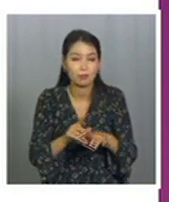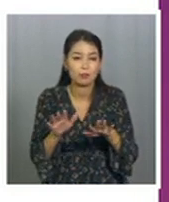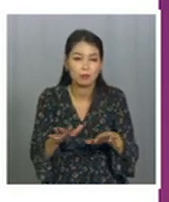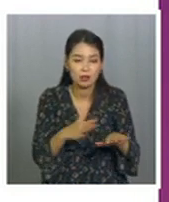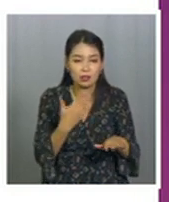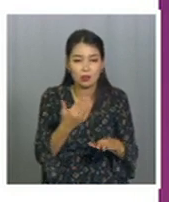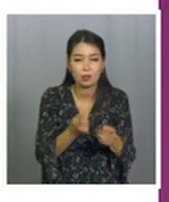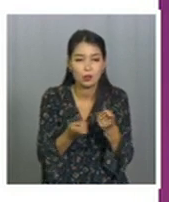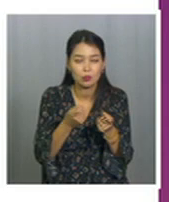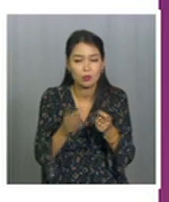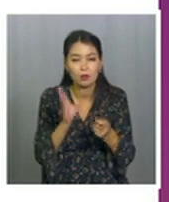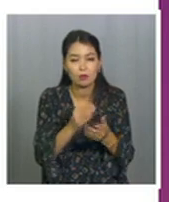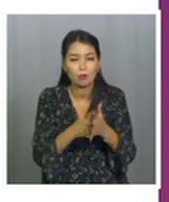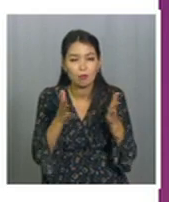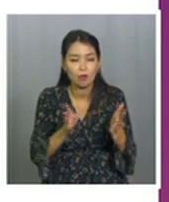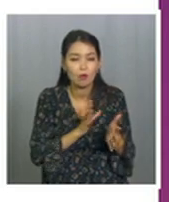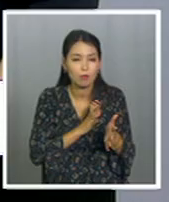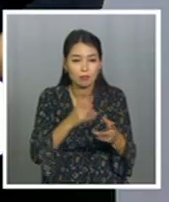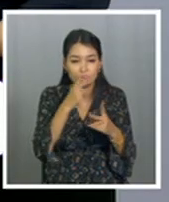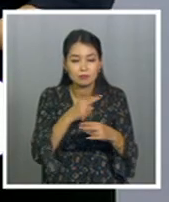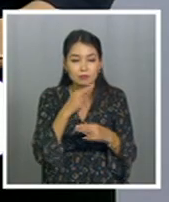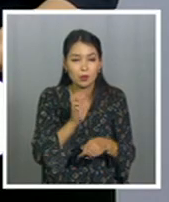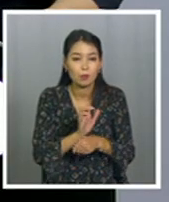мол өнімділігіне көп мән береміз.